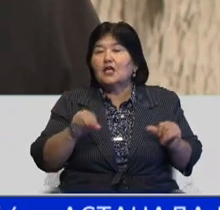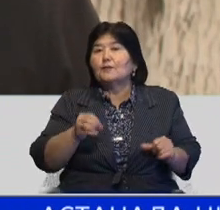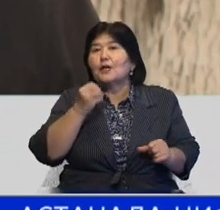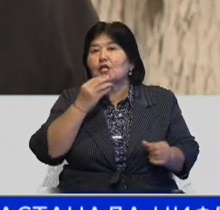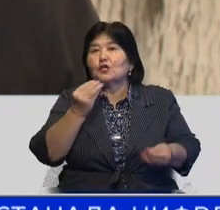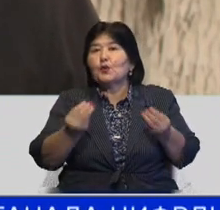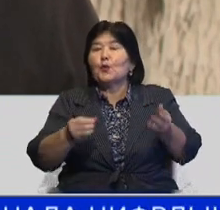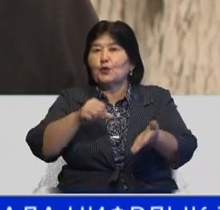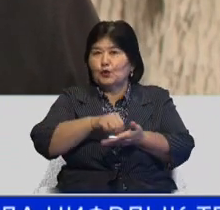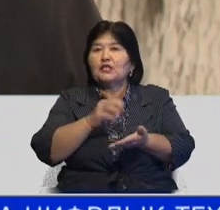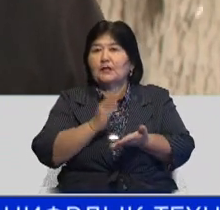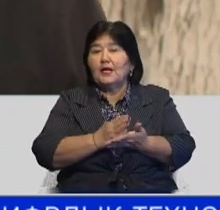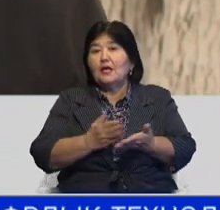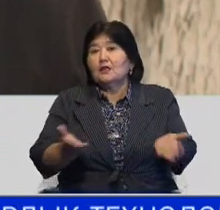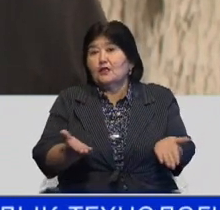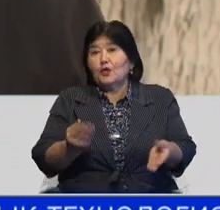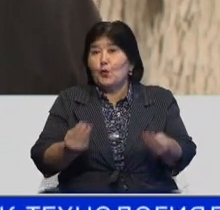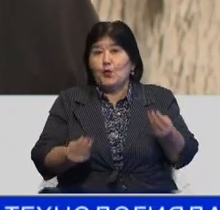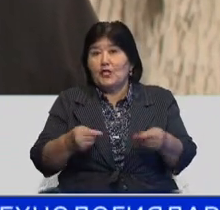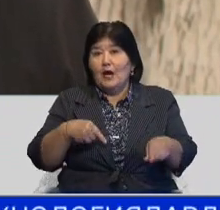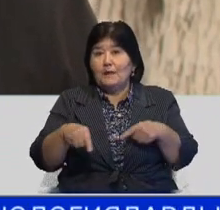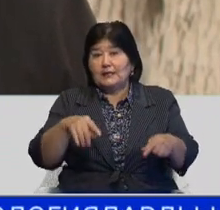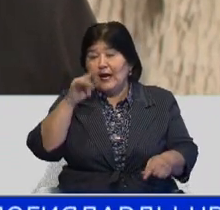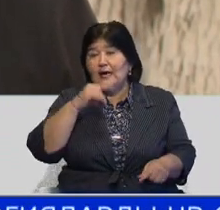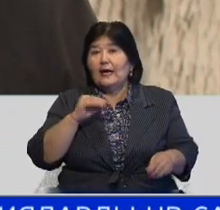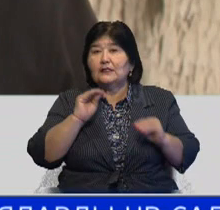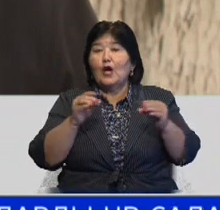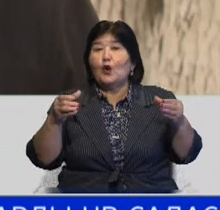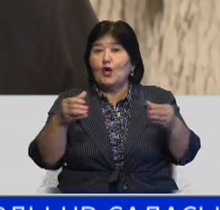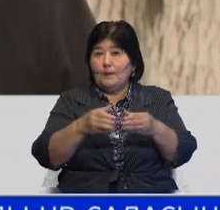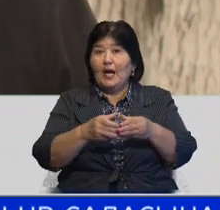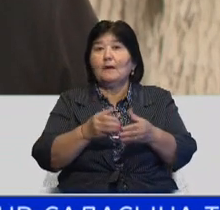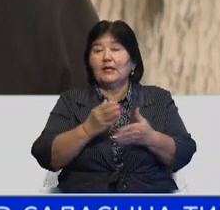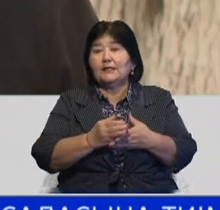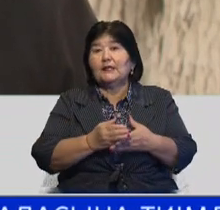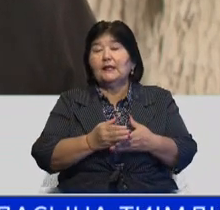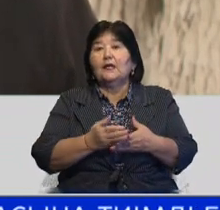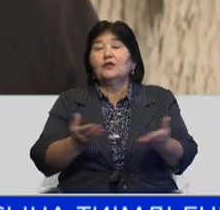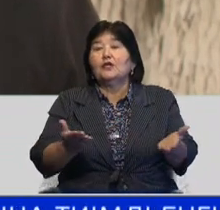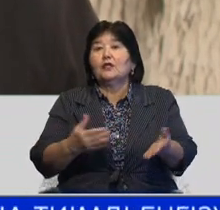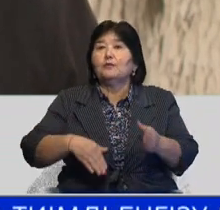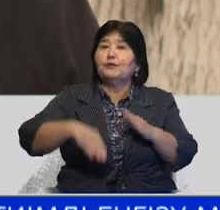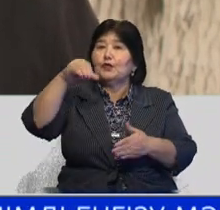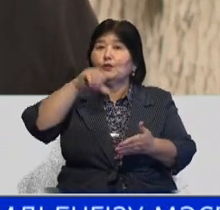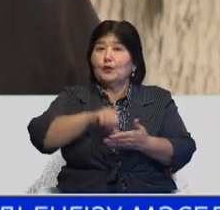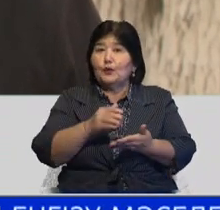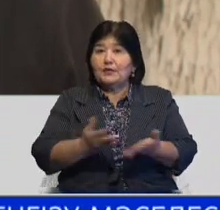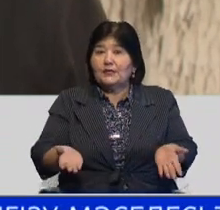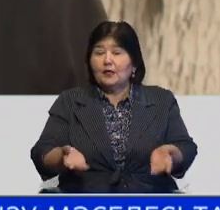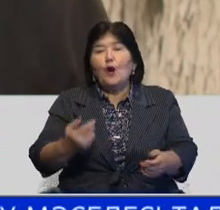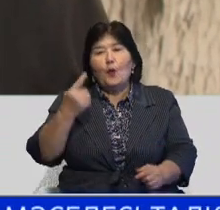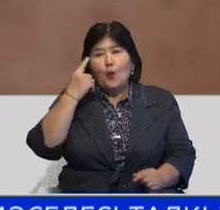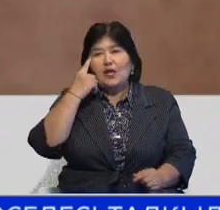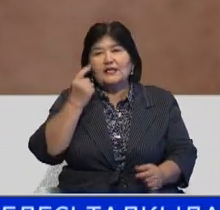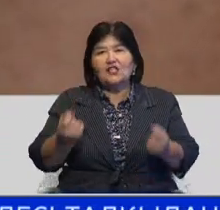жақсы ойын көрсетіп отыр ғой. Неге ойнамастан осы біздің Қазақстан командасы, құрама командасы биіктен неге көрінбестен дегендей ойлар